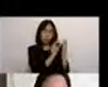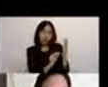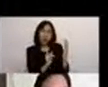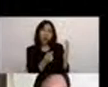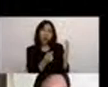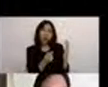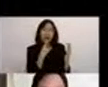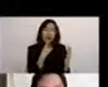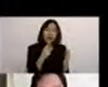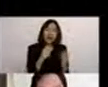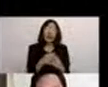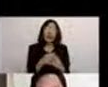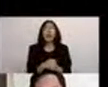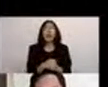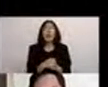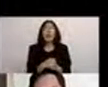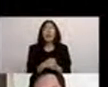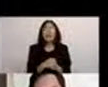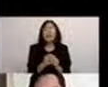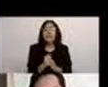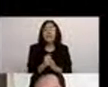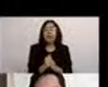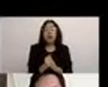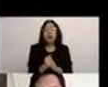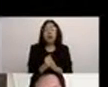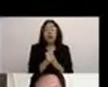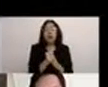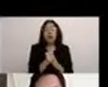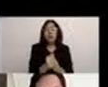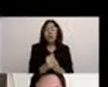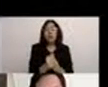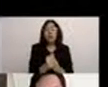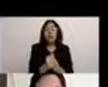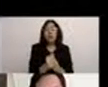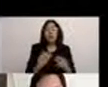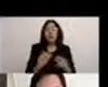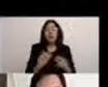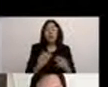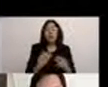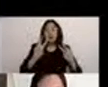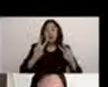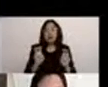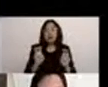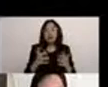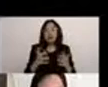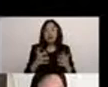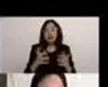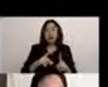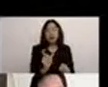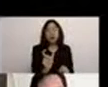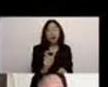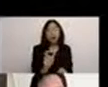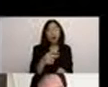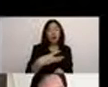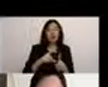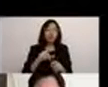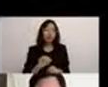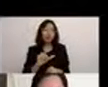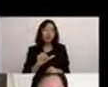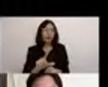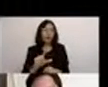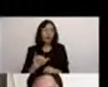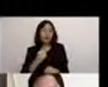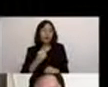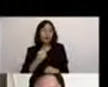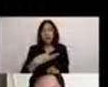poinnya adalah eh panduan Nah maka eh panduan yang kita susun ini barangkali